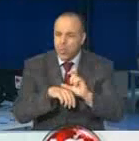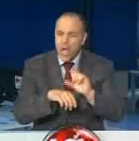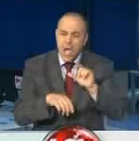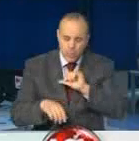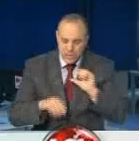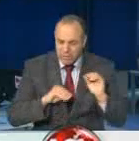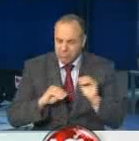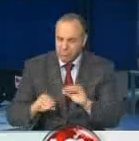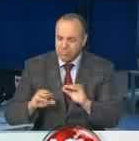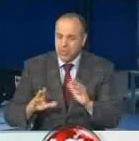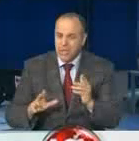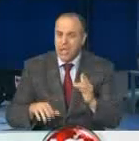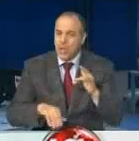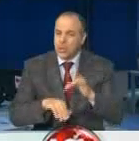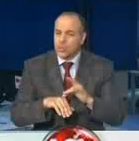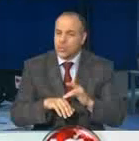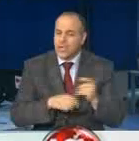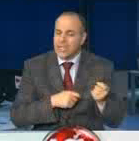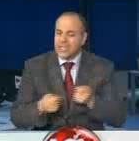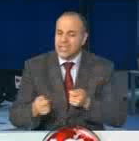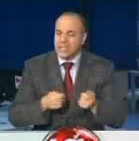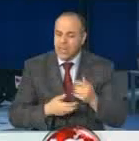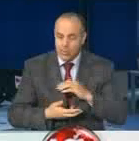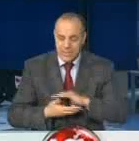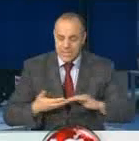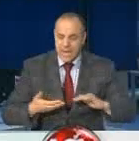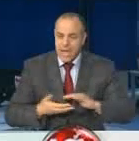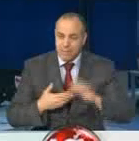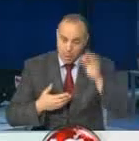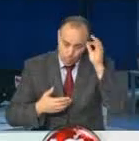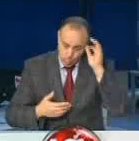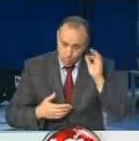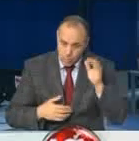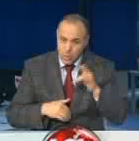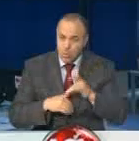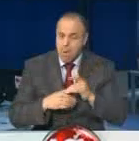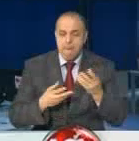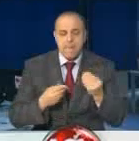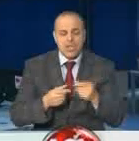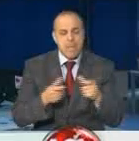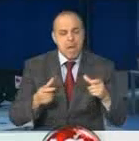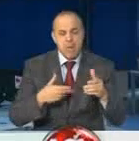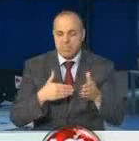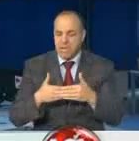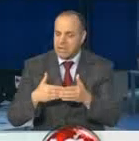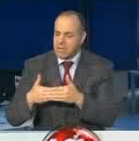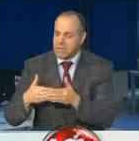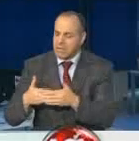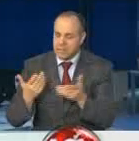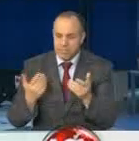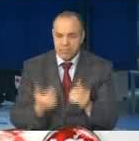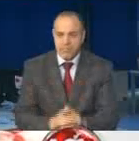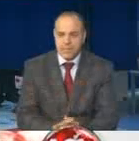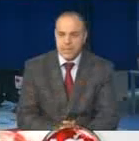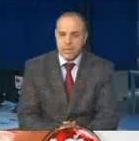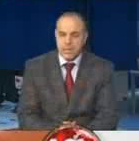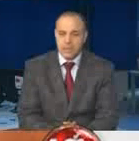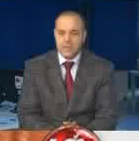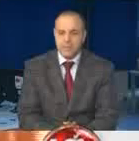والصينية، ما أثر على تجارة وصناعة النسيج المحلي وأدى إلى إغلاق عشرات المؤسسات.